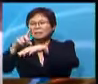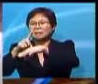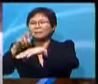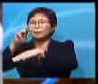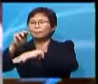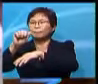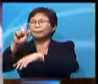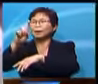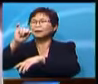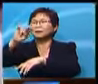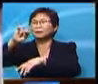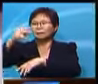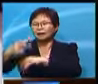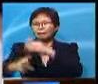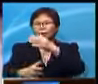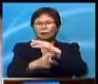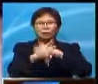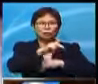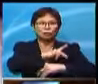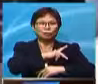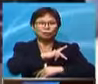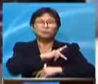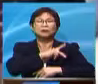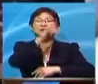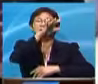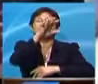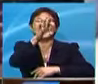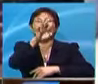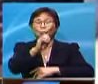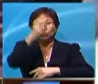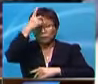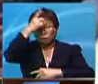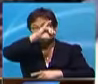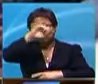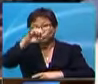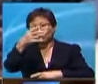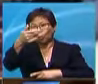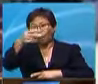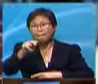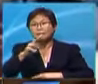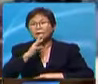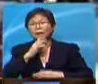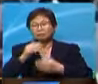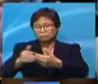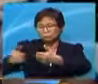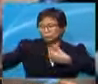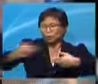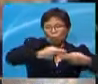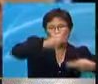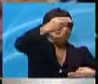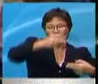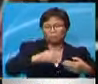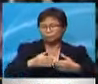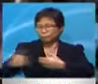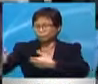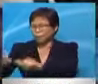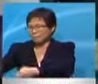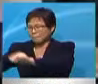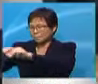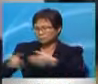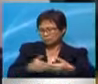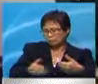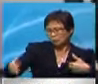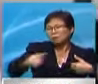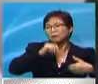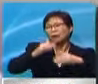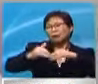Madinah pemangku ketua pegawai eksekutif th Datuk Johan Abdullah berkata jarak Hotel dari Masjidil Haram tidak